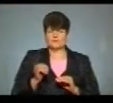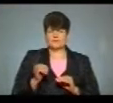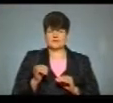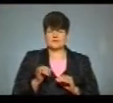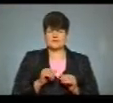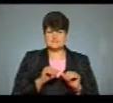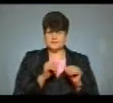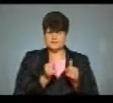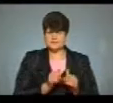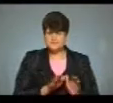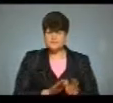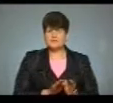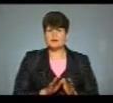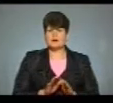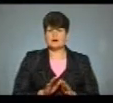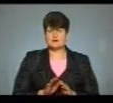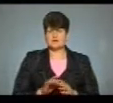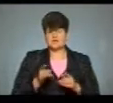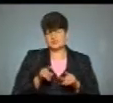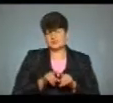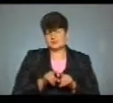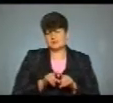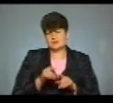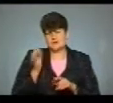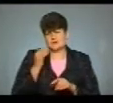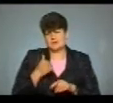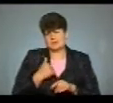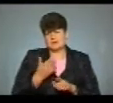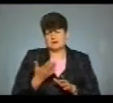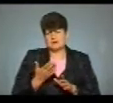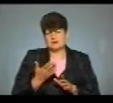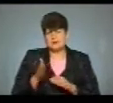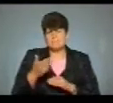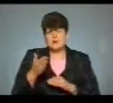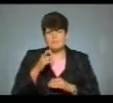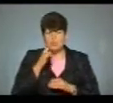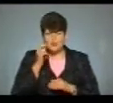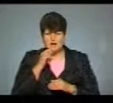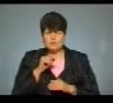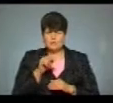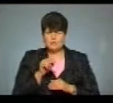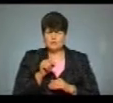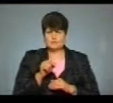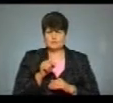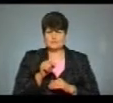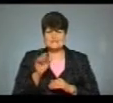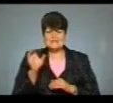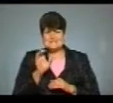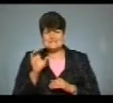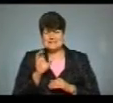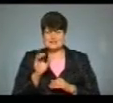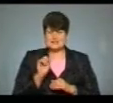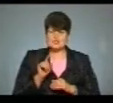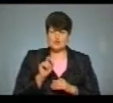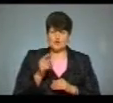серцем. Він чимось нагадує мені прапор України. Тому що тут сині та